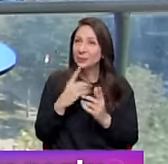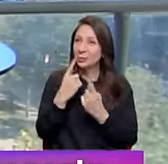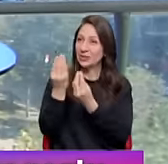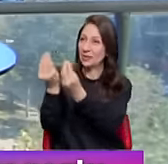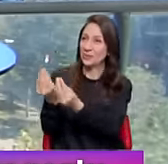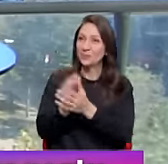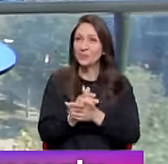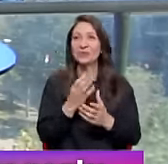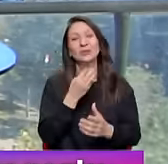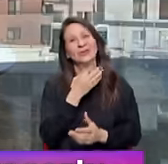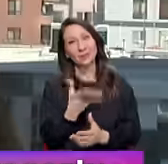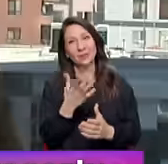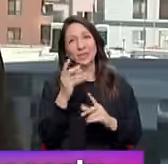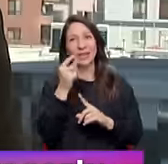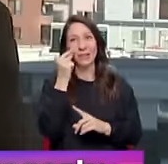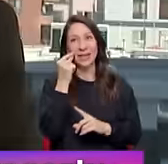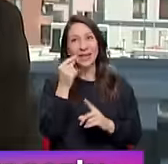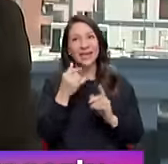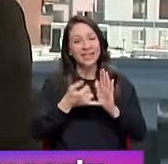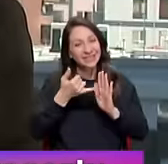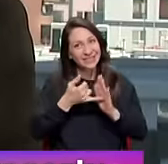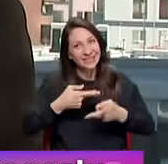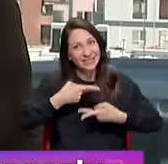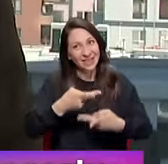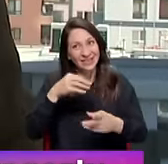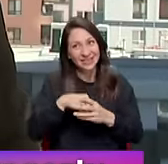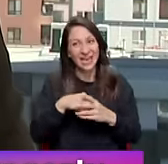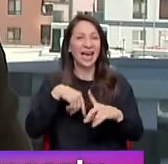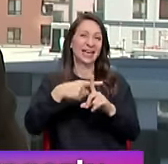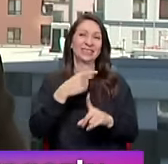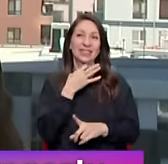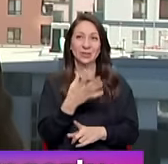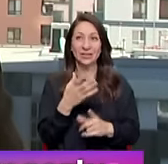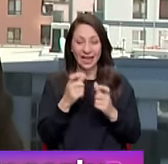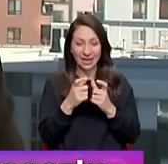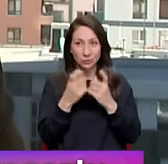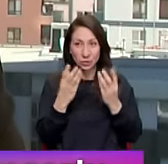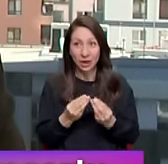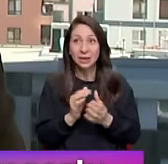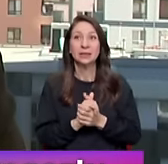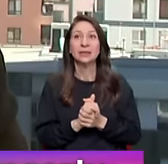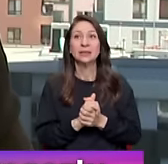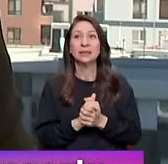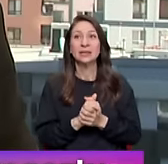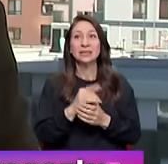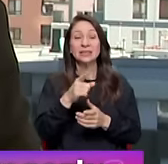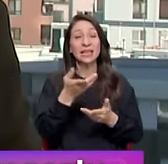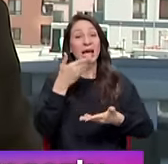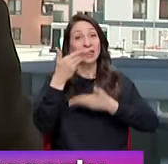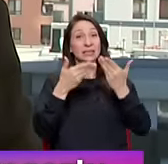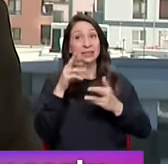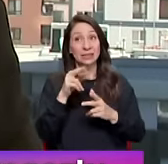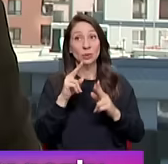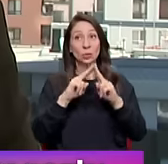bırakıyorum. Sağ olun. Çok teşekkür ederim İlker Bey. Nazik davetiniz için de ayrıca çok teşekkür ediyoruz derneğimiz olarak. Sizin de bahsettiğiniz